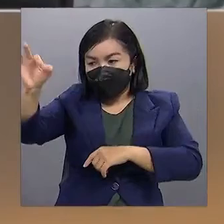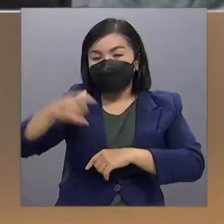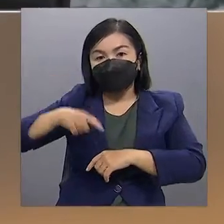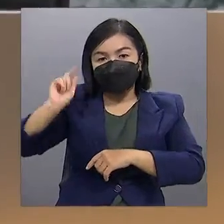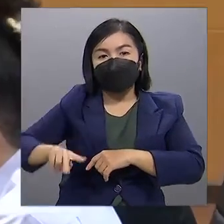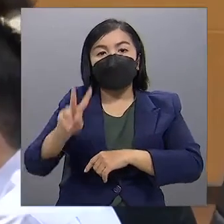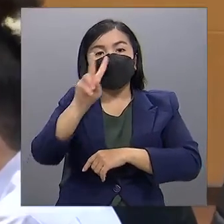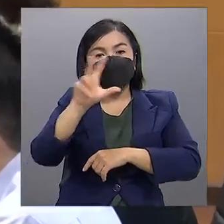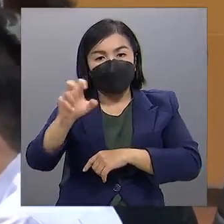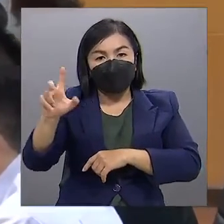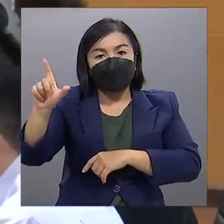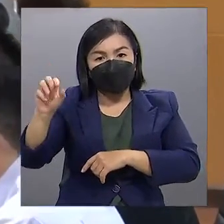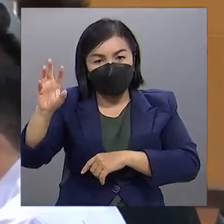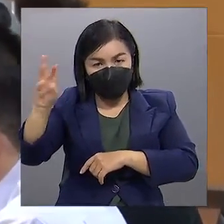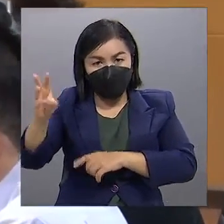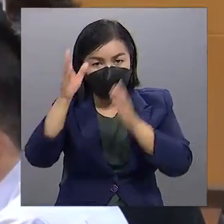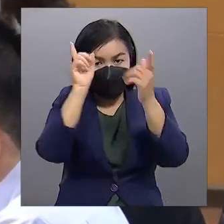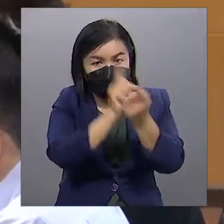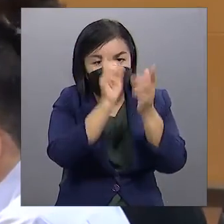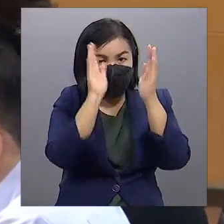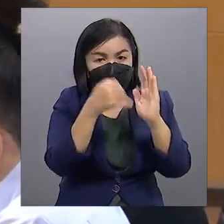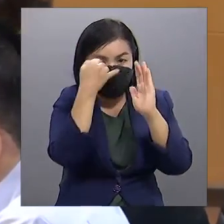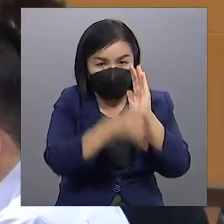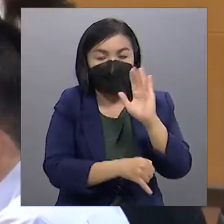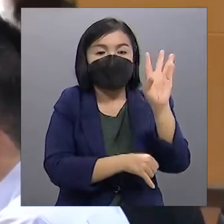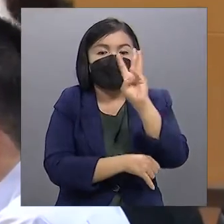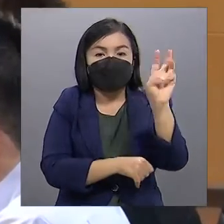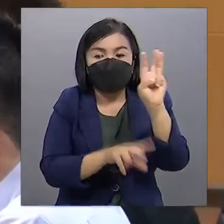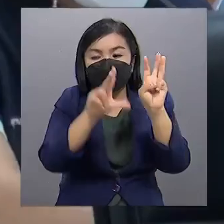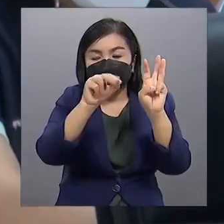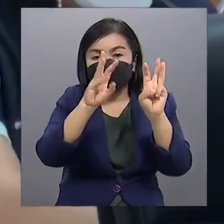คดีมีผู้กระทำผิด636คนค่ะอ่ะ